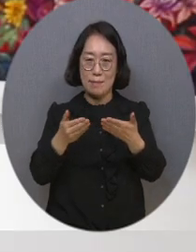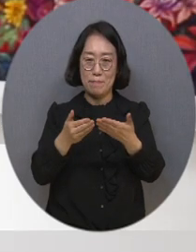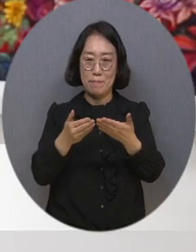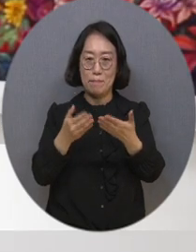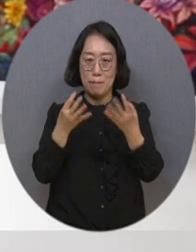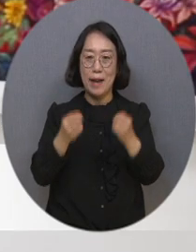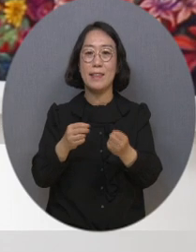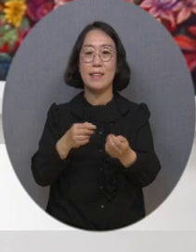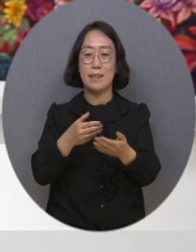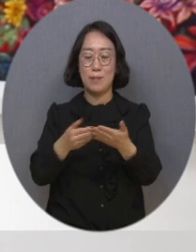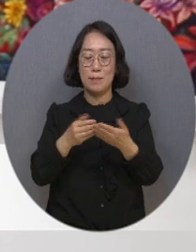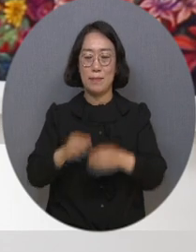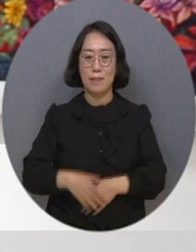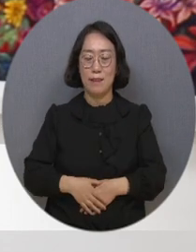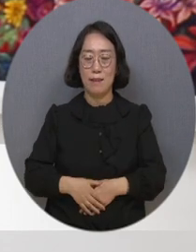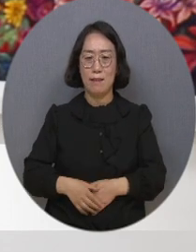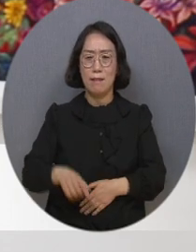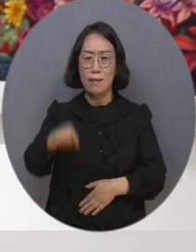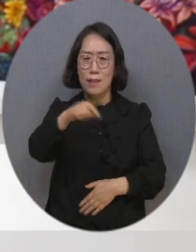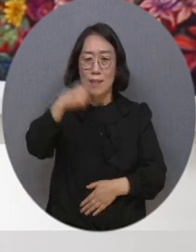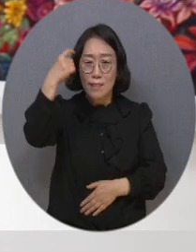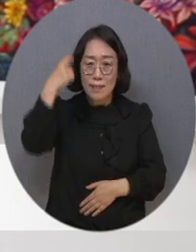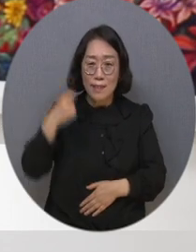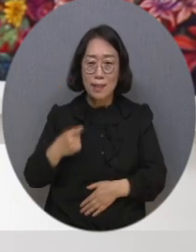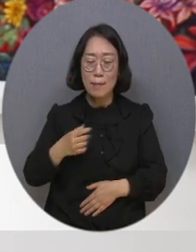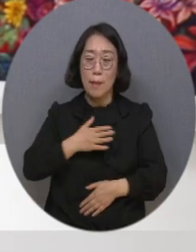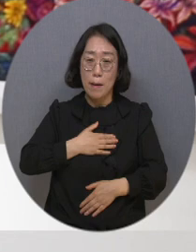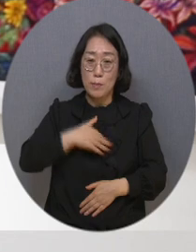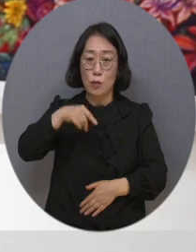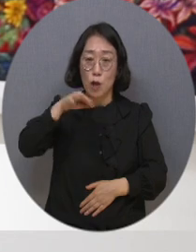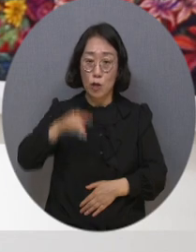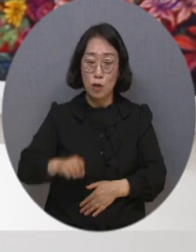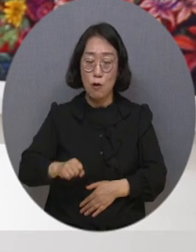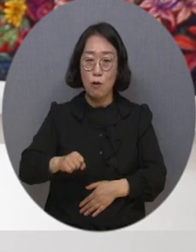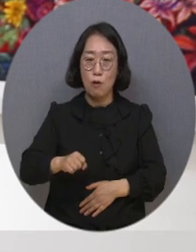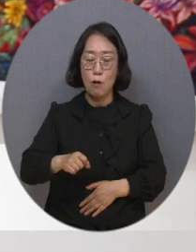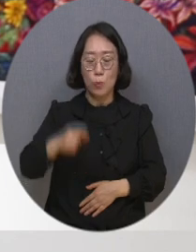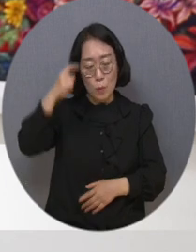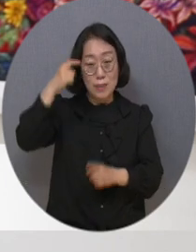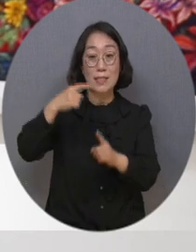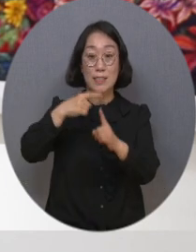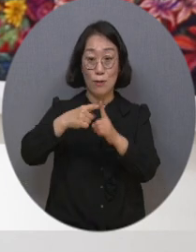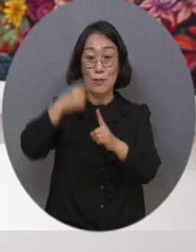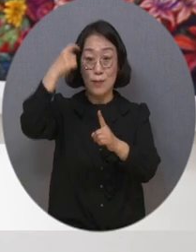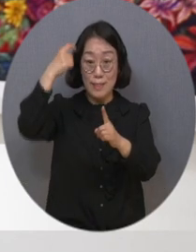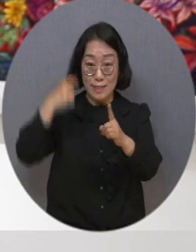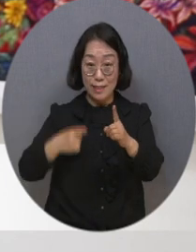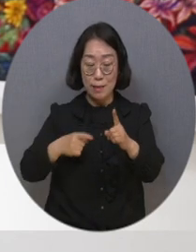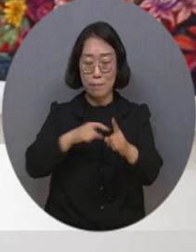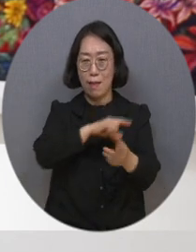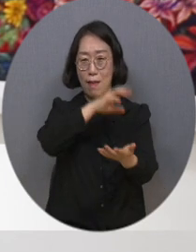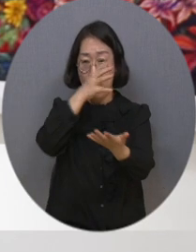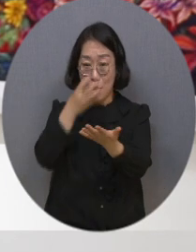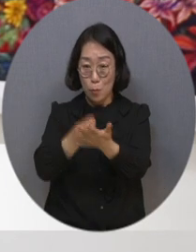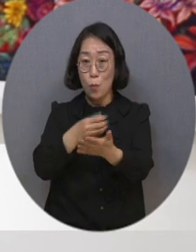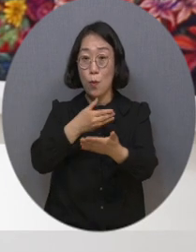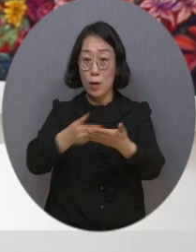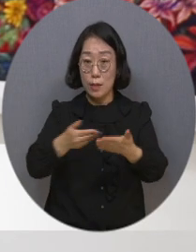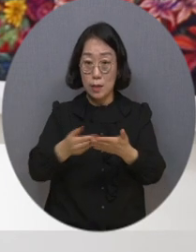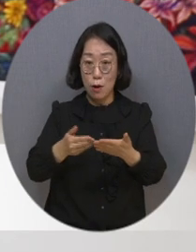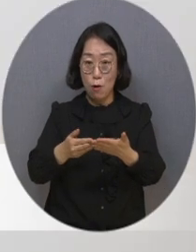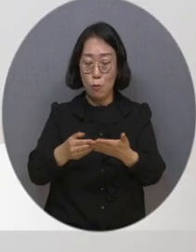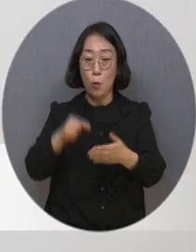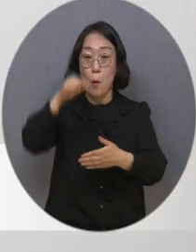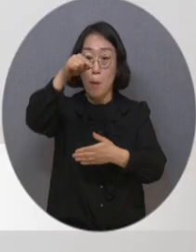자연에서 느껴지는 서정적이고 긍정적인 감정을 담아 그린 그림과 정원이